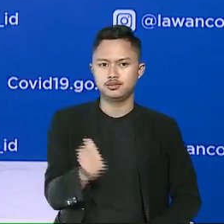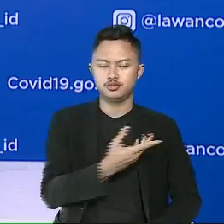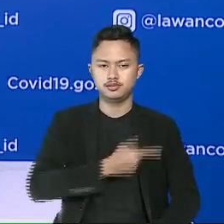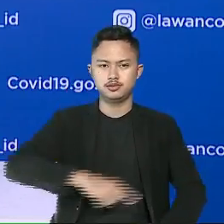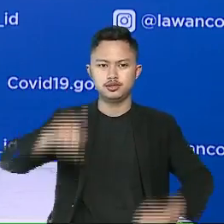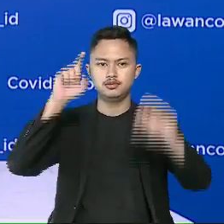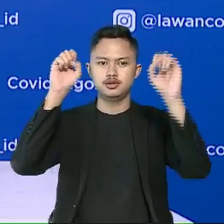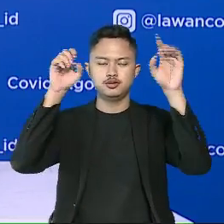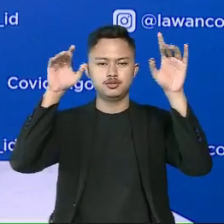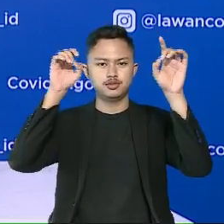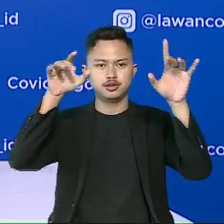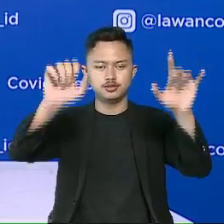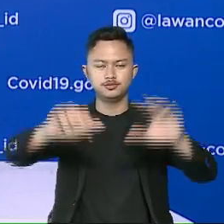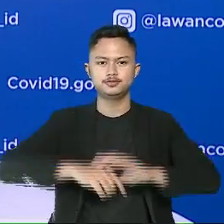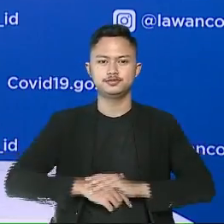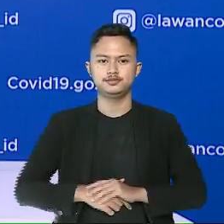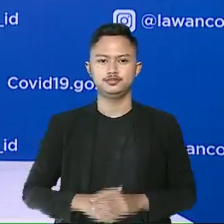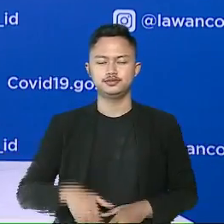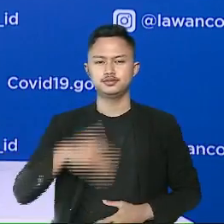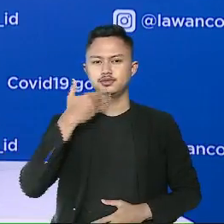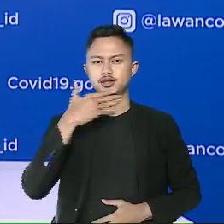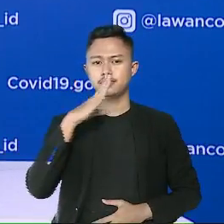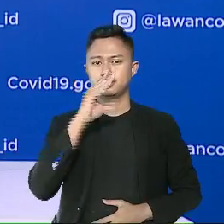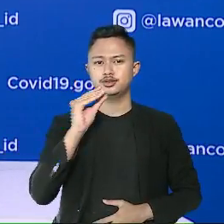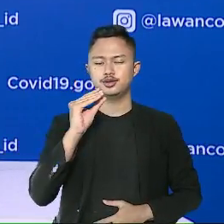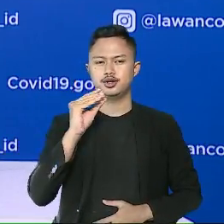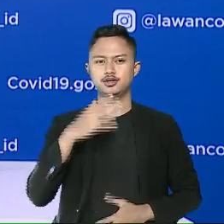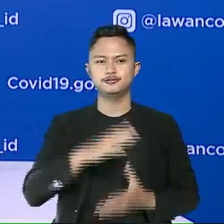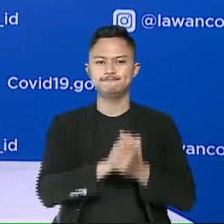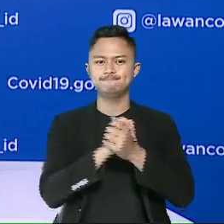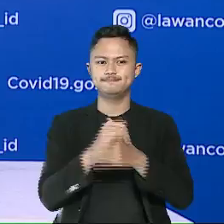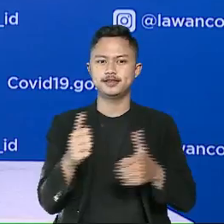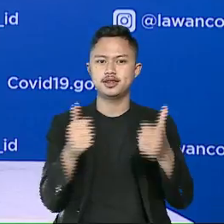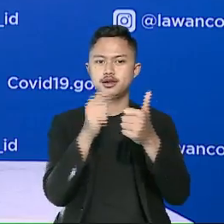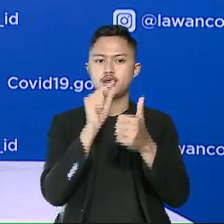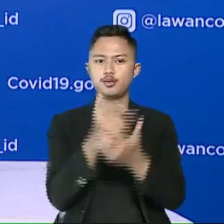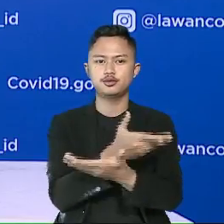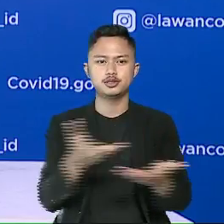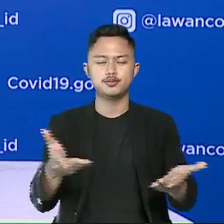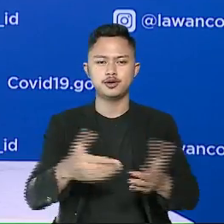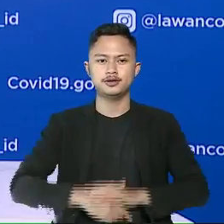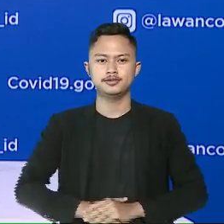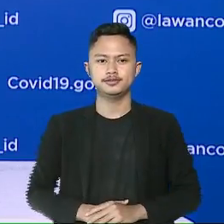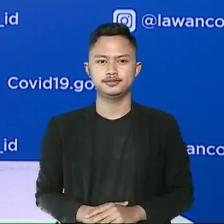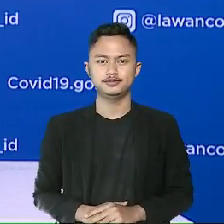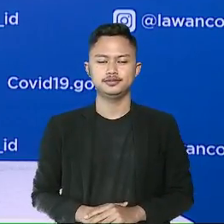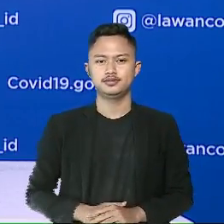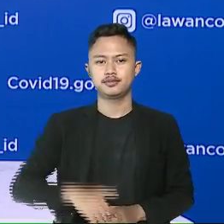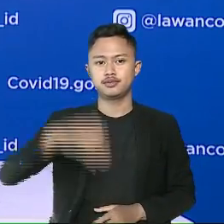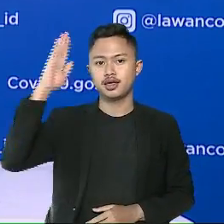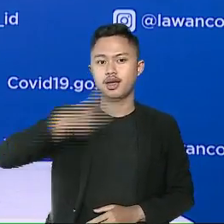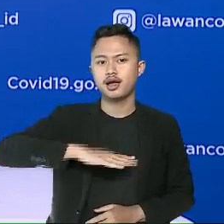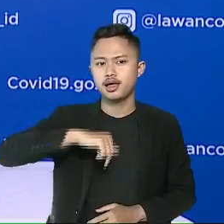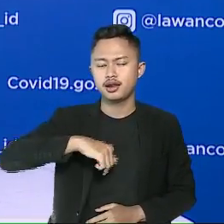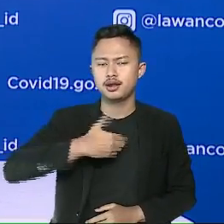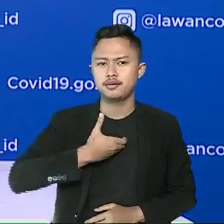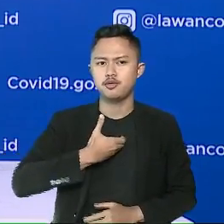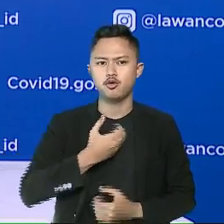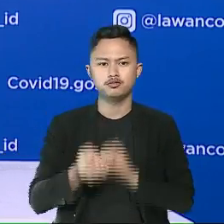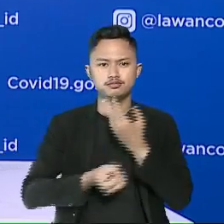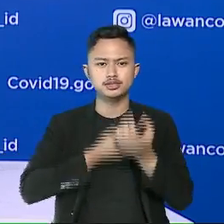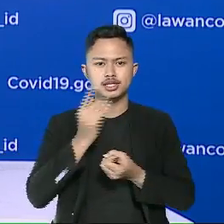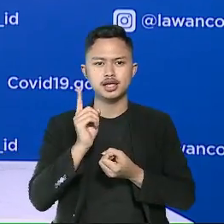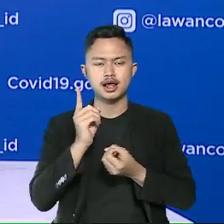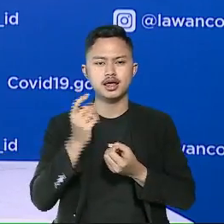Assalamualaikum warahmatullahi wabarakatuh. Selamat sore, salam sejahtera untuk kita semuanya. Hari ini saya akan